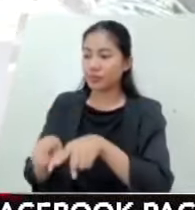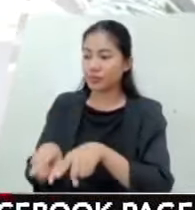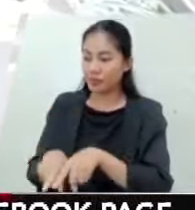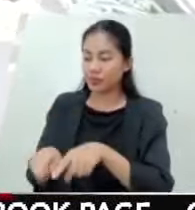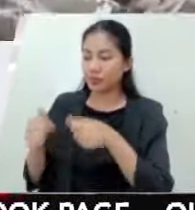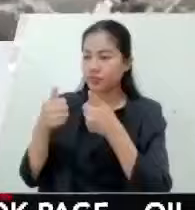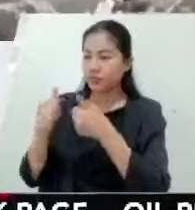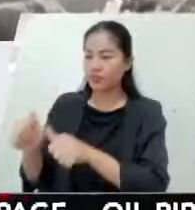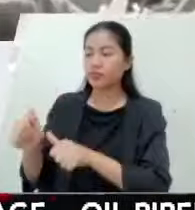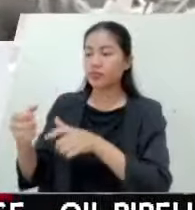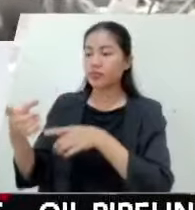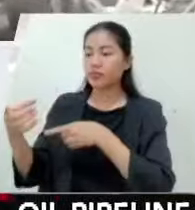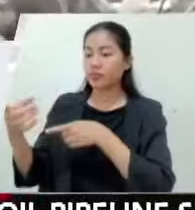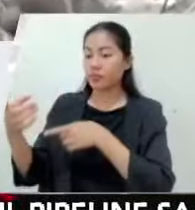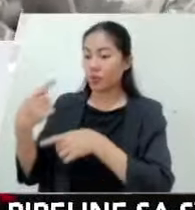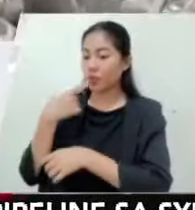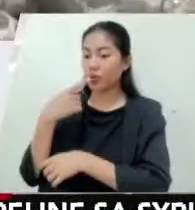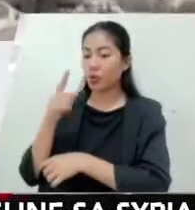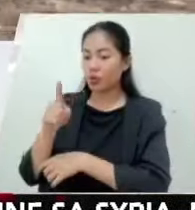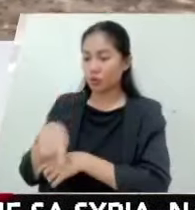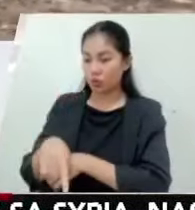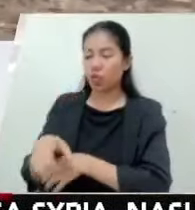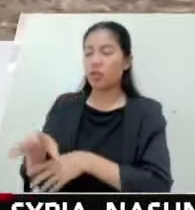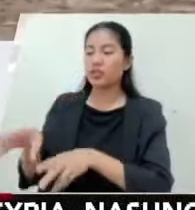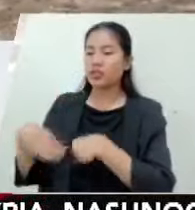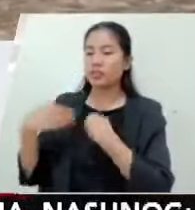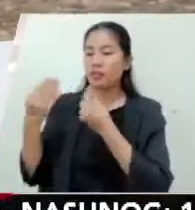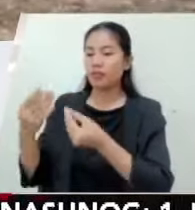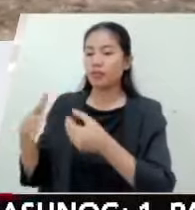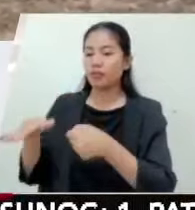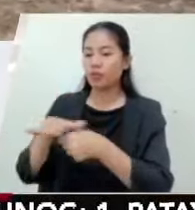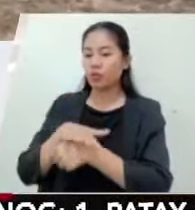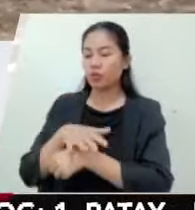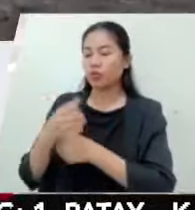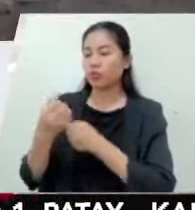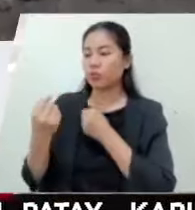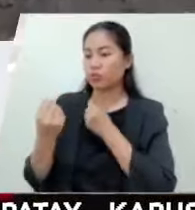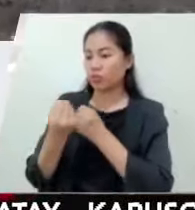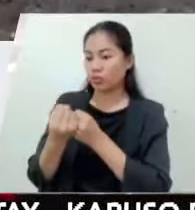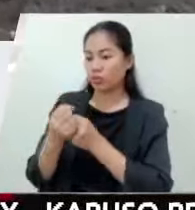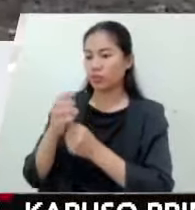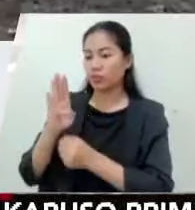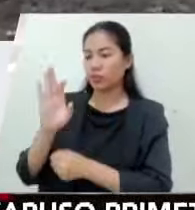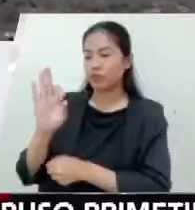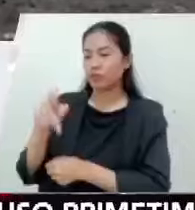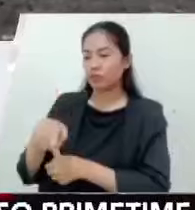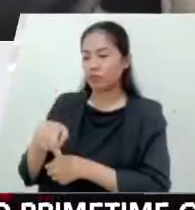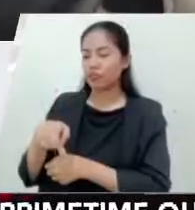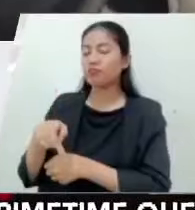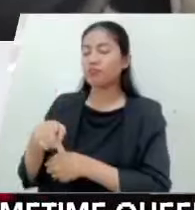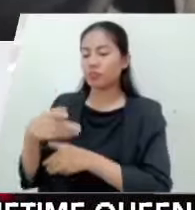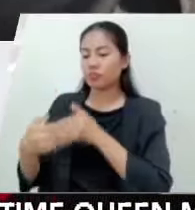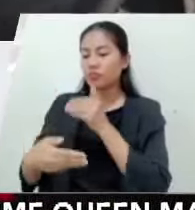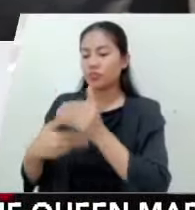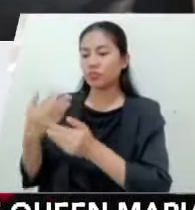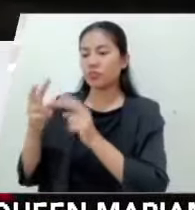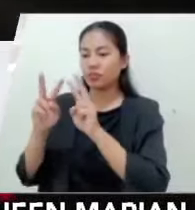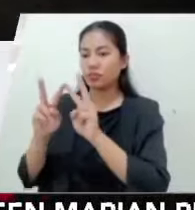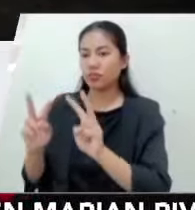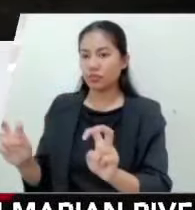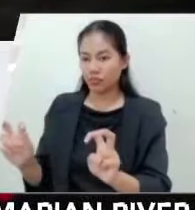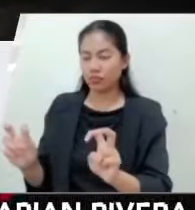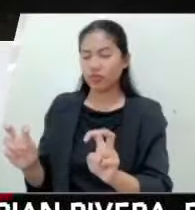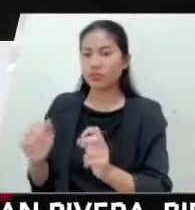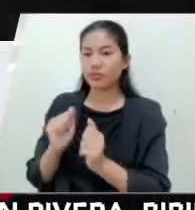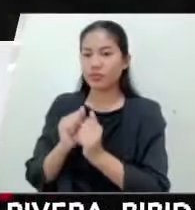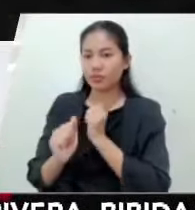to give our full support to the Bureau in the course of their investigation. So, kami po ay nag-aabang din